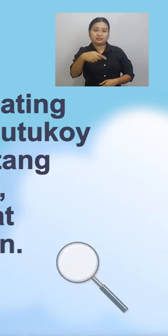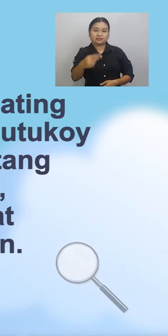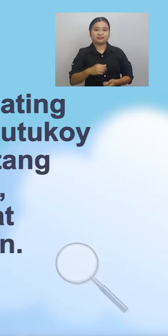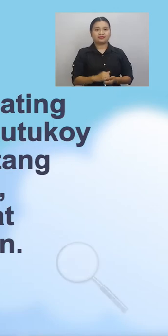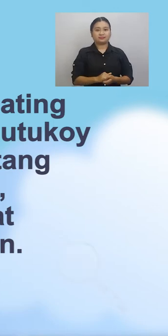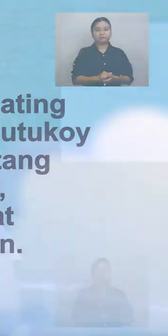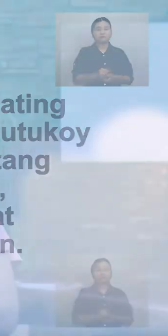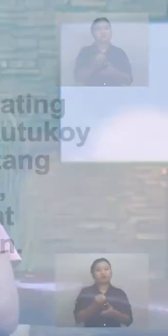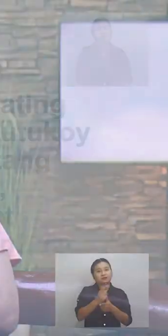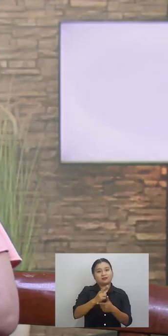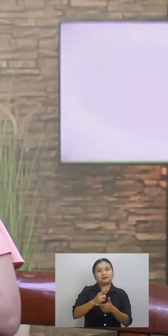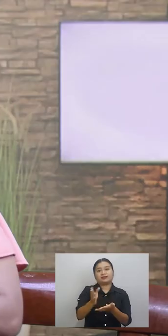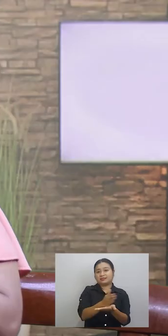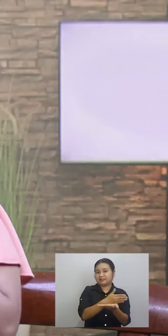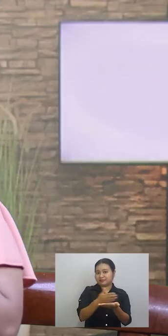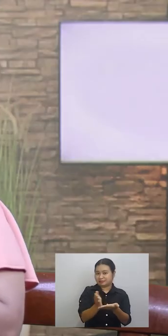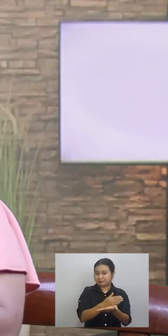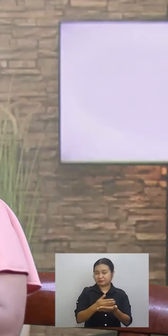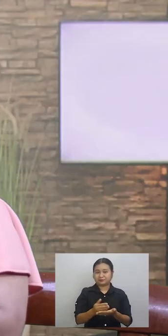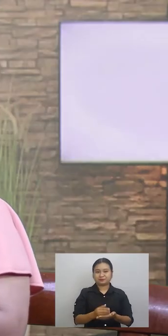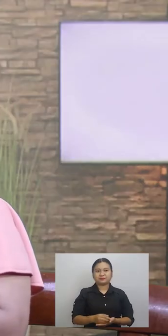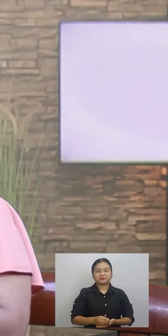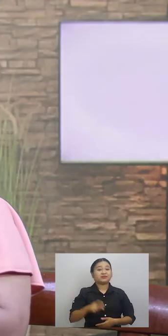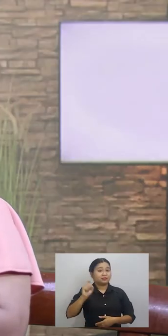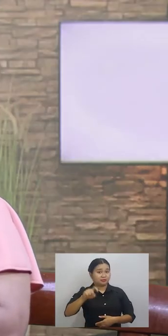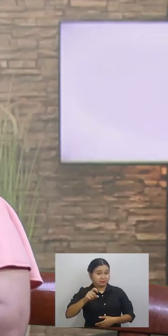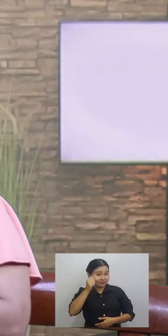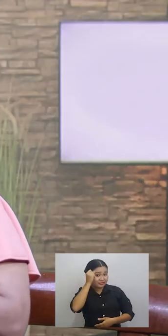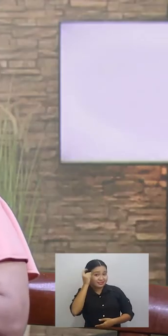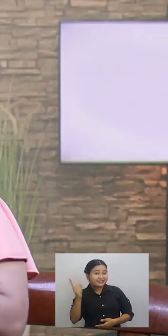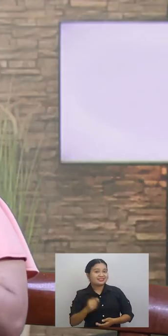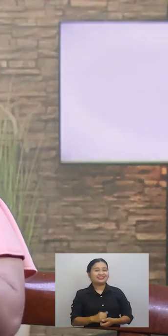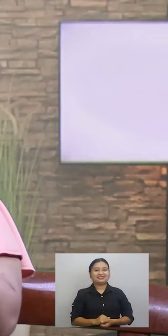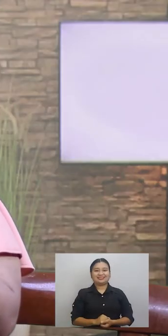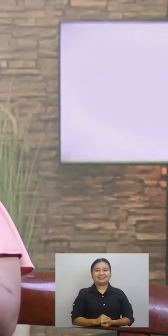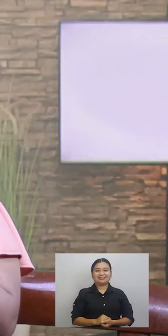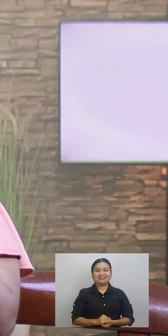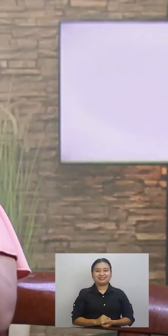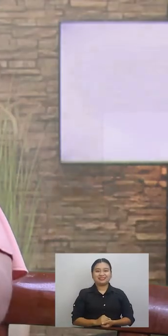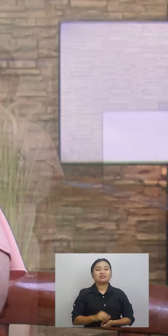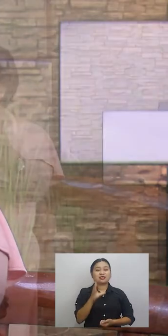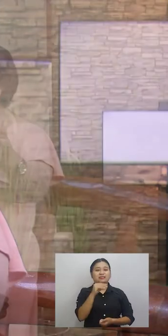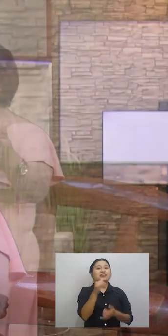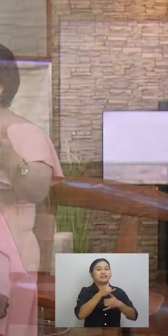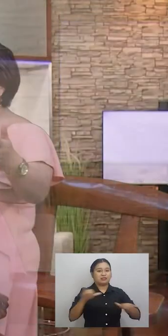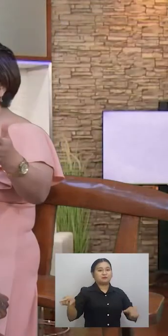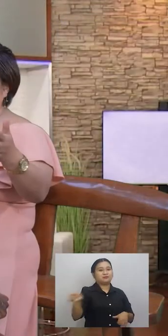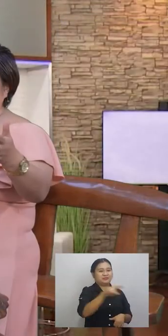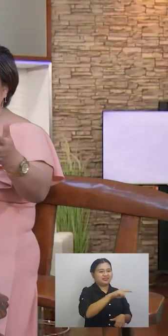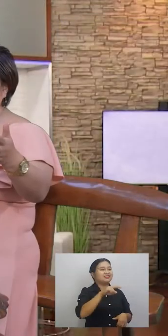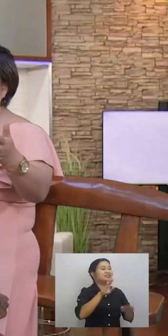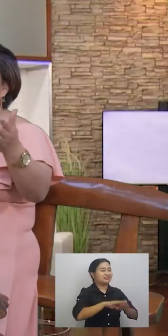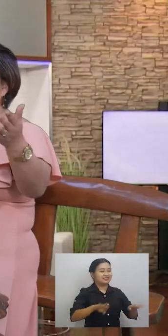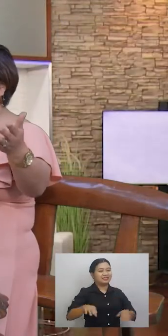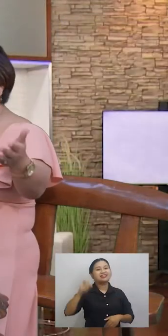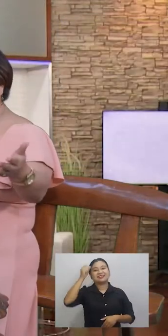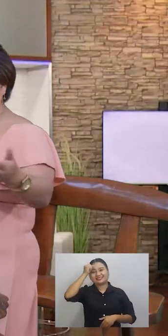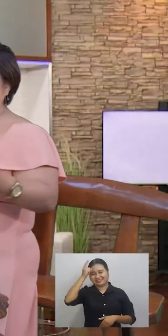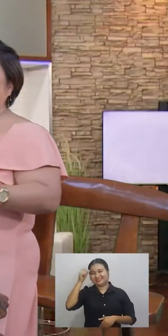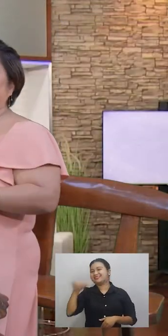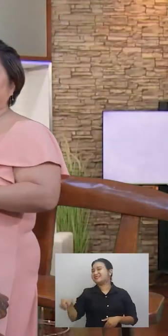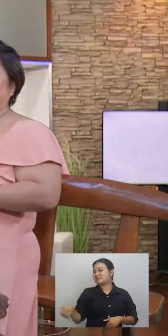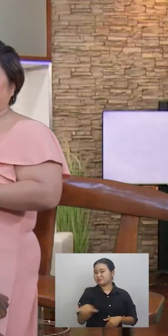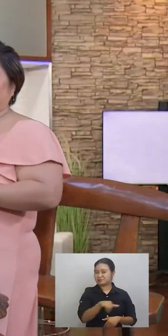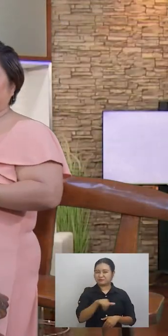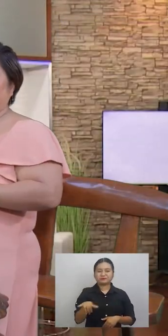o ibinabahagi. So, naiintindihan natin yun, di ba, Ma'am Shirley Shell? At alam kong naiintindihan din yun ang ating mga madlang